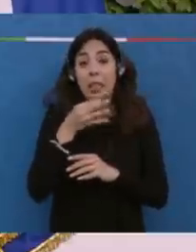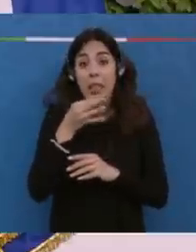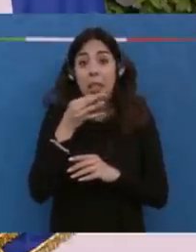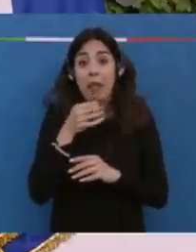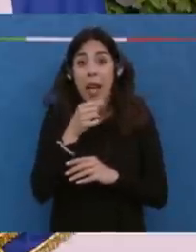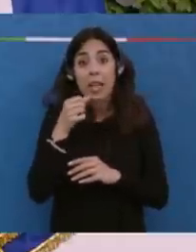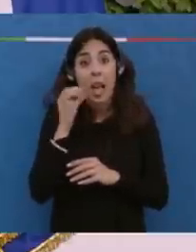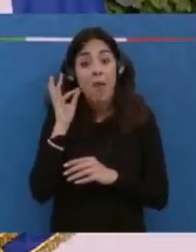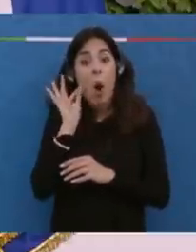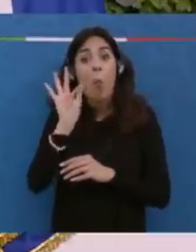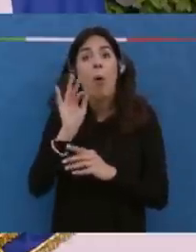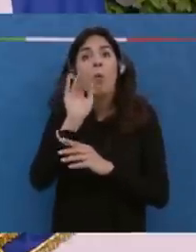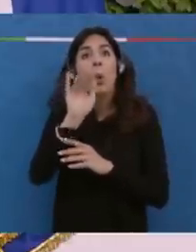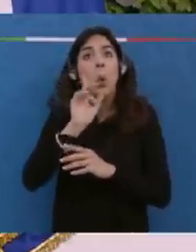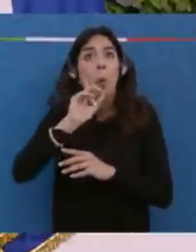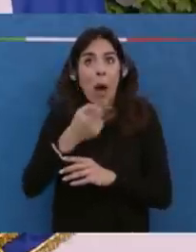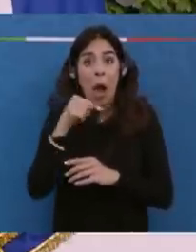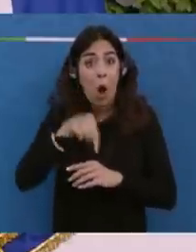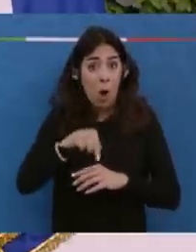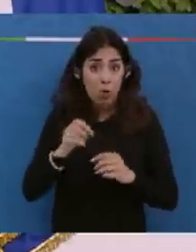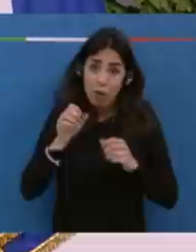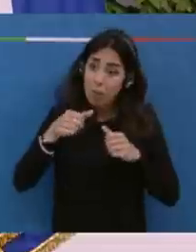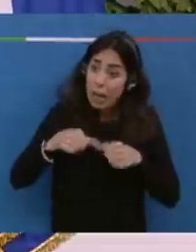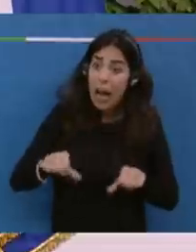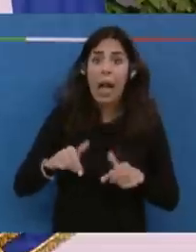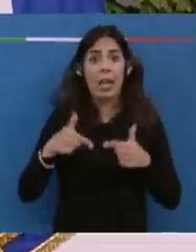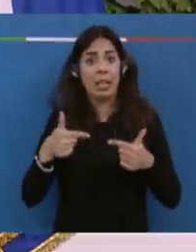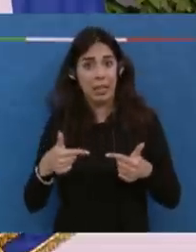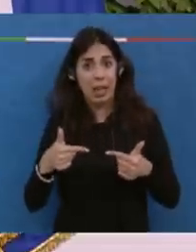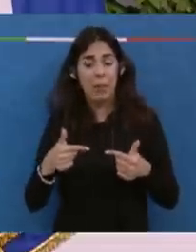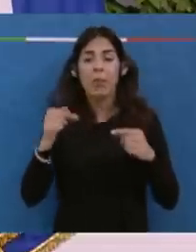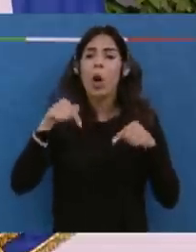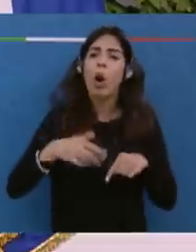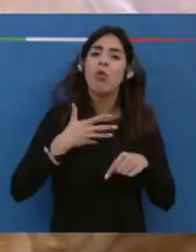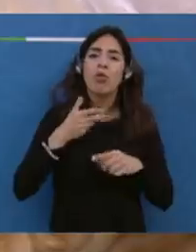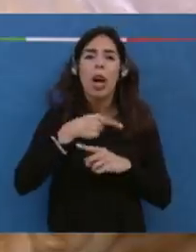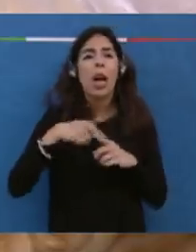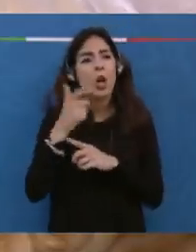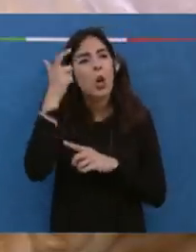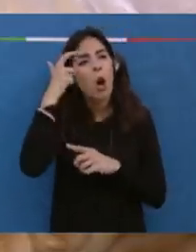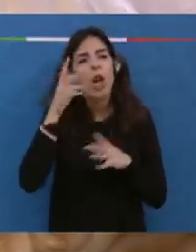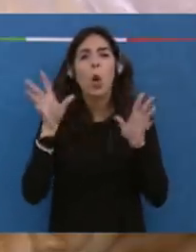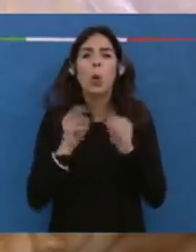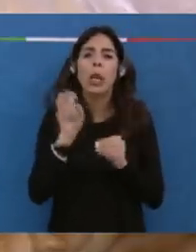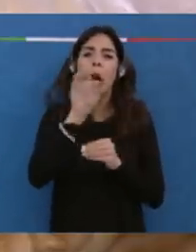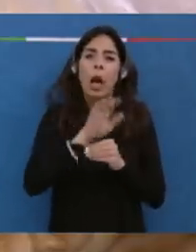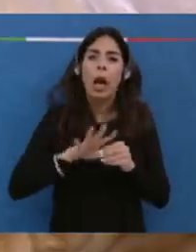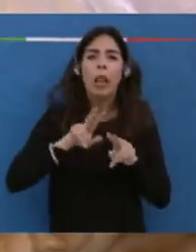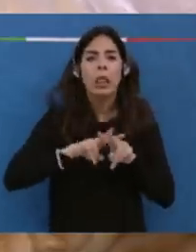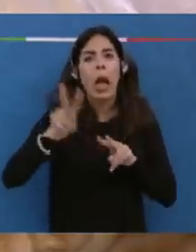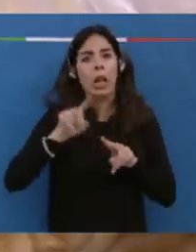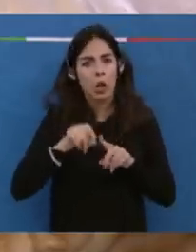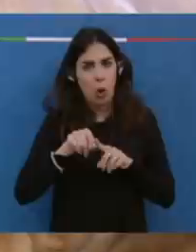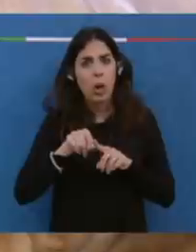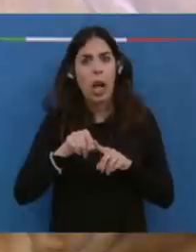e futuro noi abbiamo una attualmente un governo di unità nazionale che aspira ad arrivare a elezione